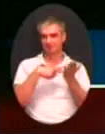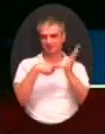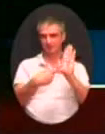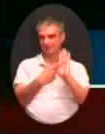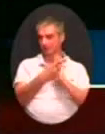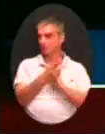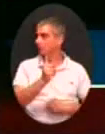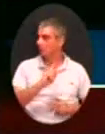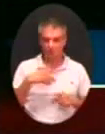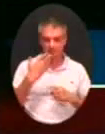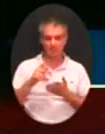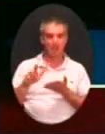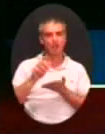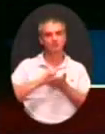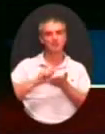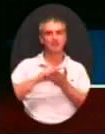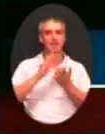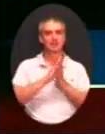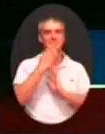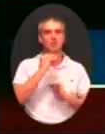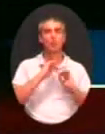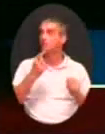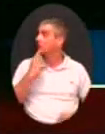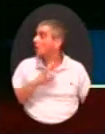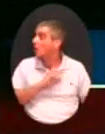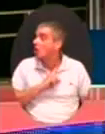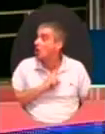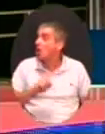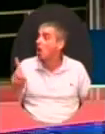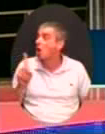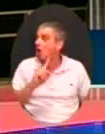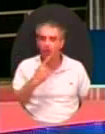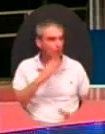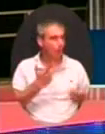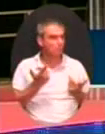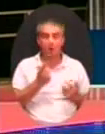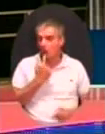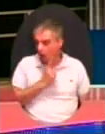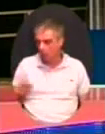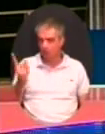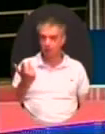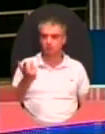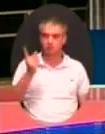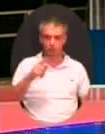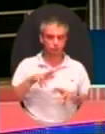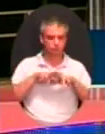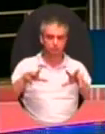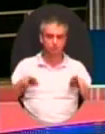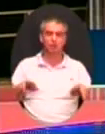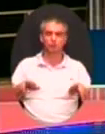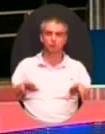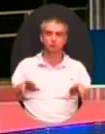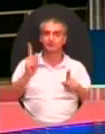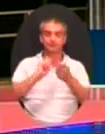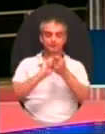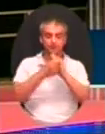לשעבר. כלומר, לא יהיה מערך גיור נפרד, למה בעצם? לא, באלף רבתי. למה? לא, לא. כי יש סטטוס קוו, וכל מי